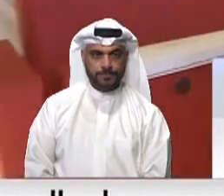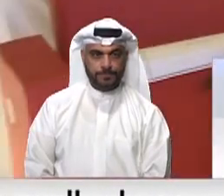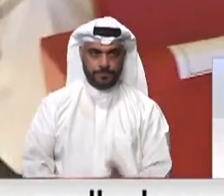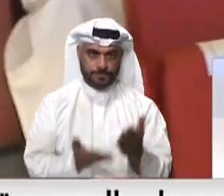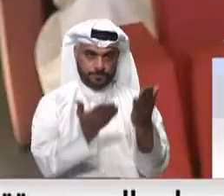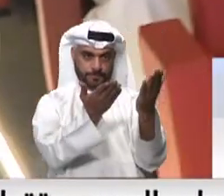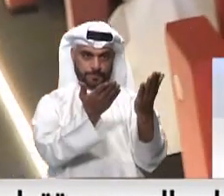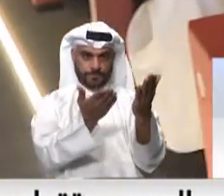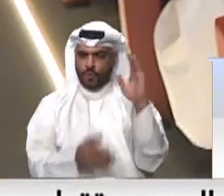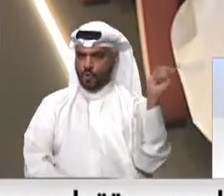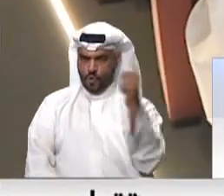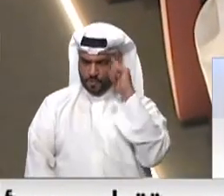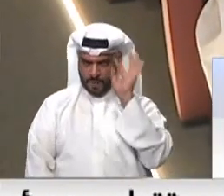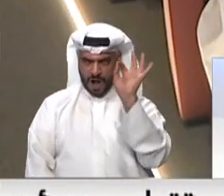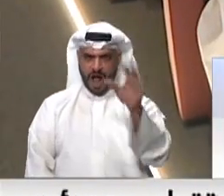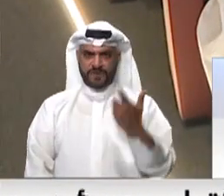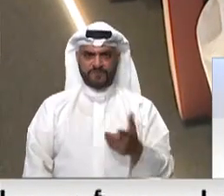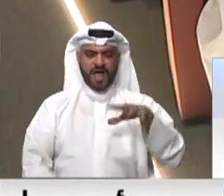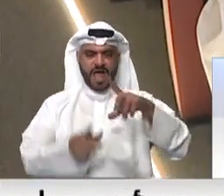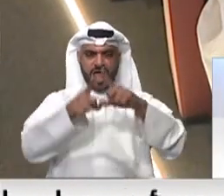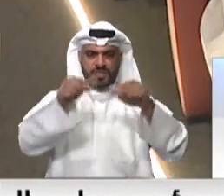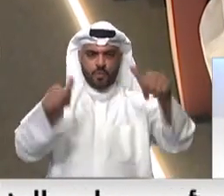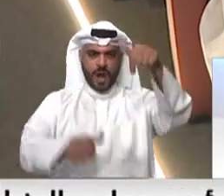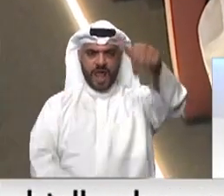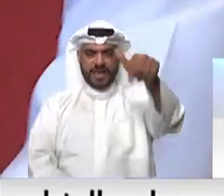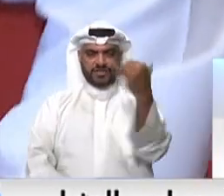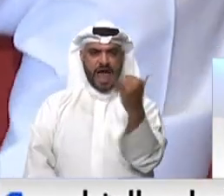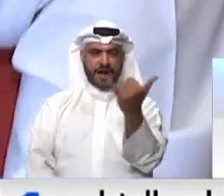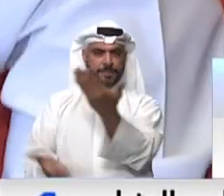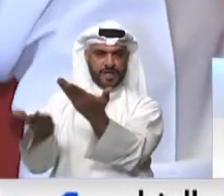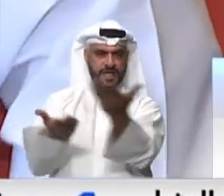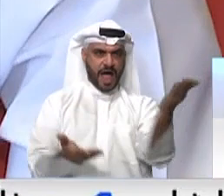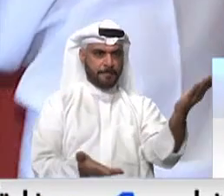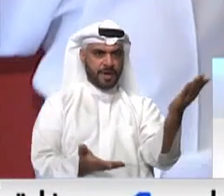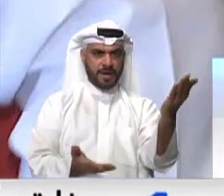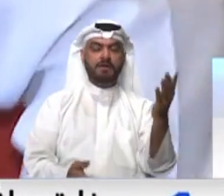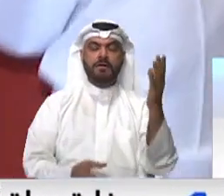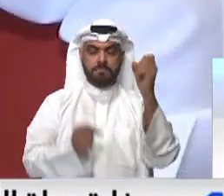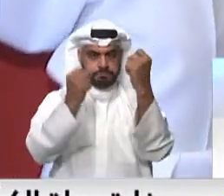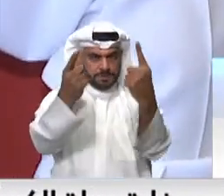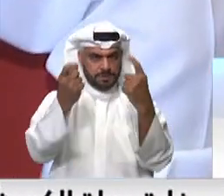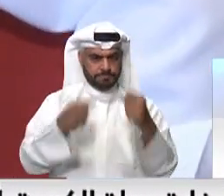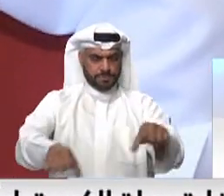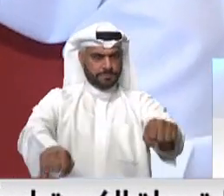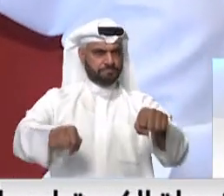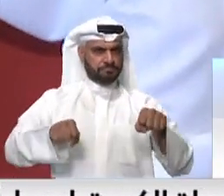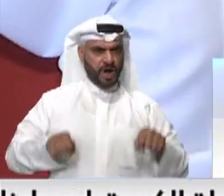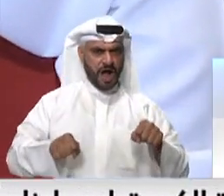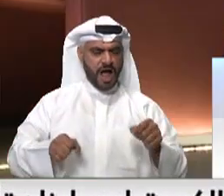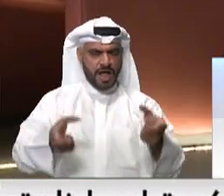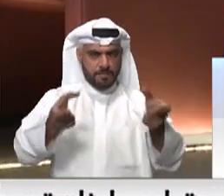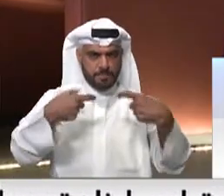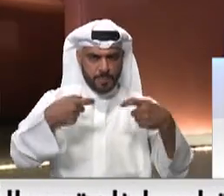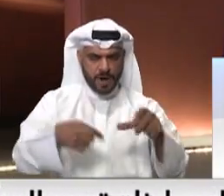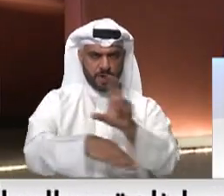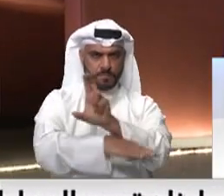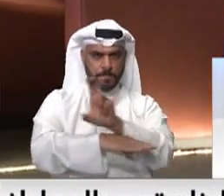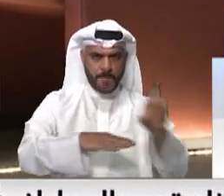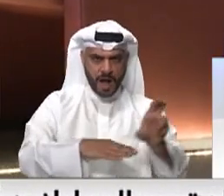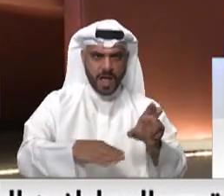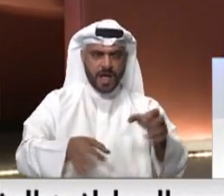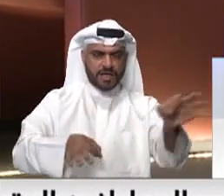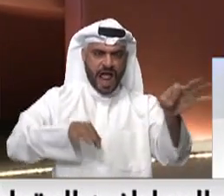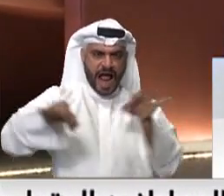لا يخفى على أحد اليوم بأن دول مجلس التعاون الخليجي تمتلك الكثير من الإمكانات التقنية الهندسية، كما